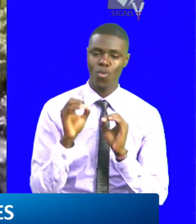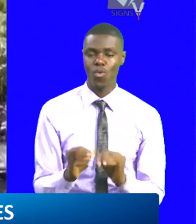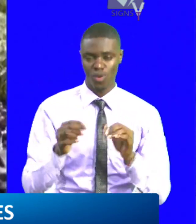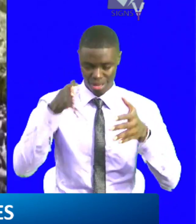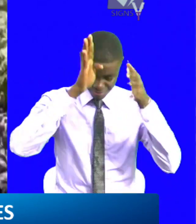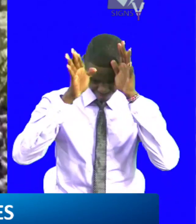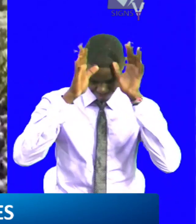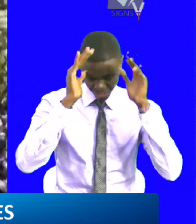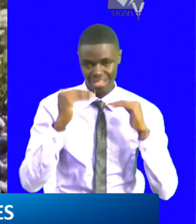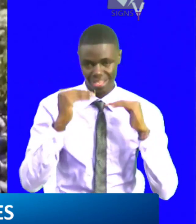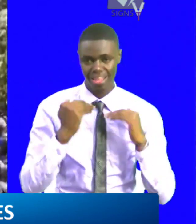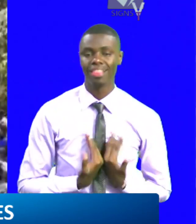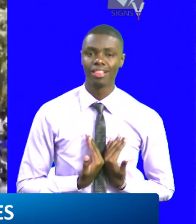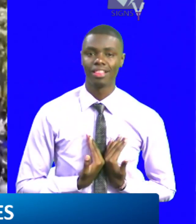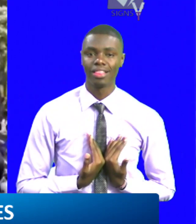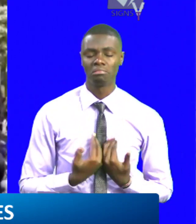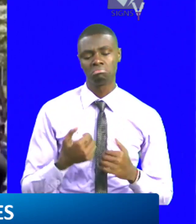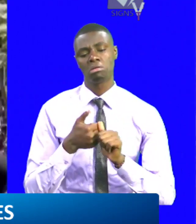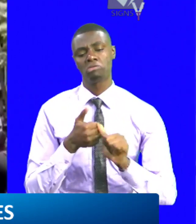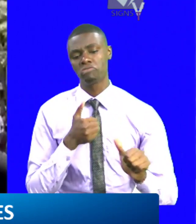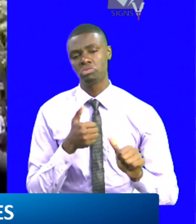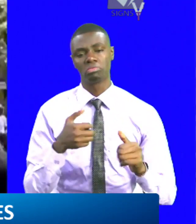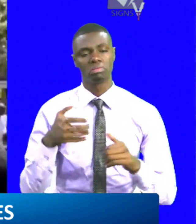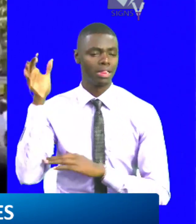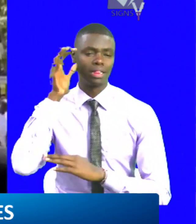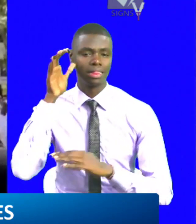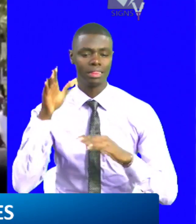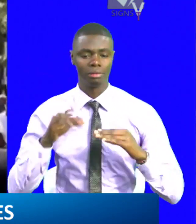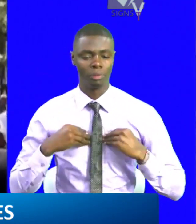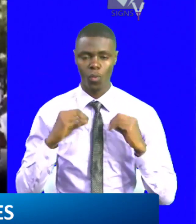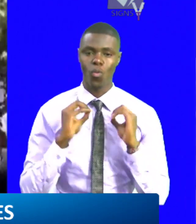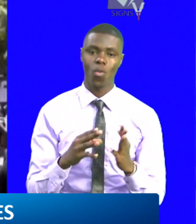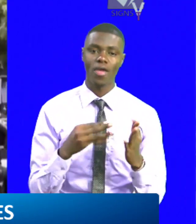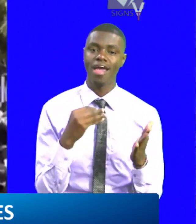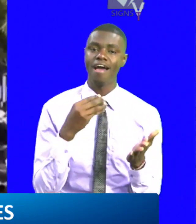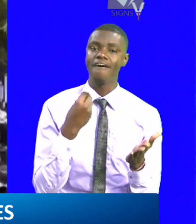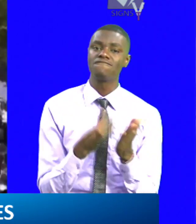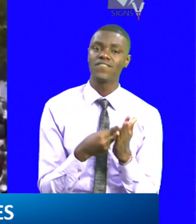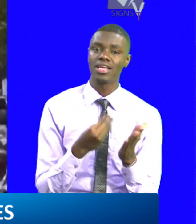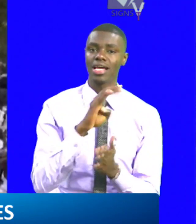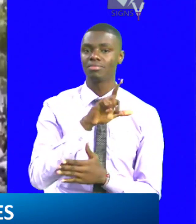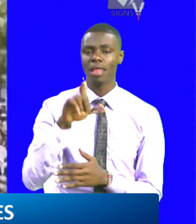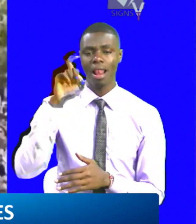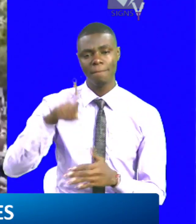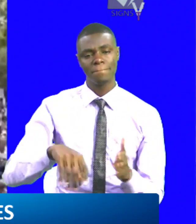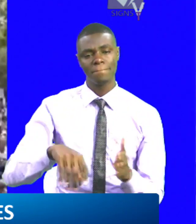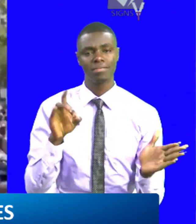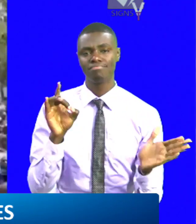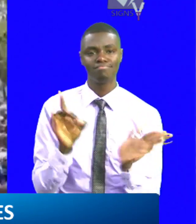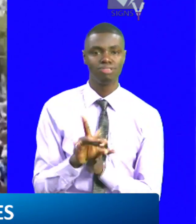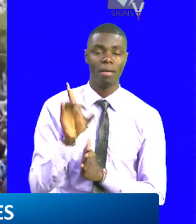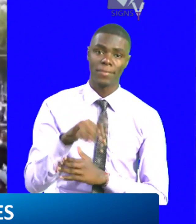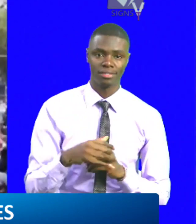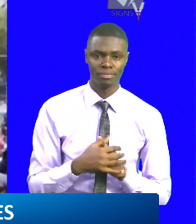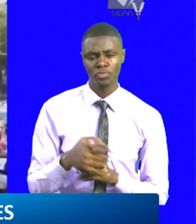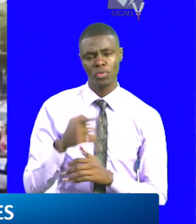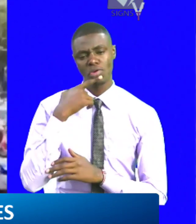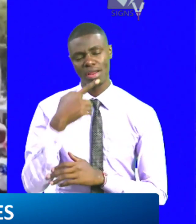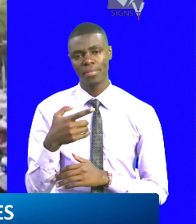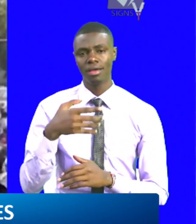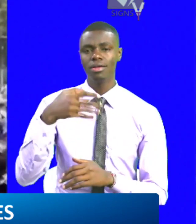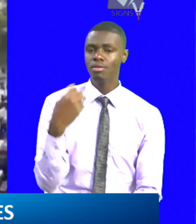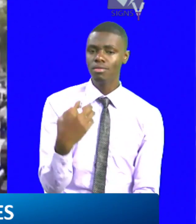whenever possible. Kama maisha imepanda, tuliambia Ruto usiongeze mzigo zaidi. Punda imechoka.